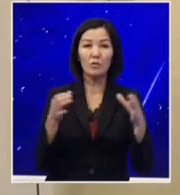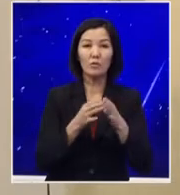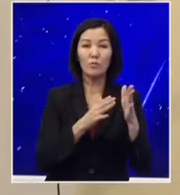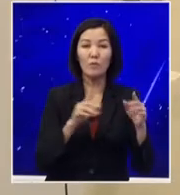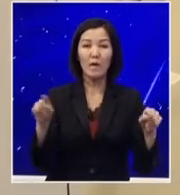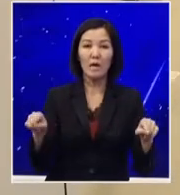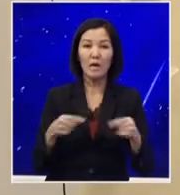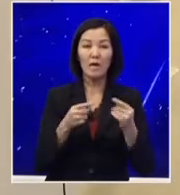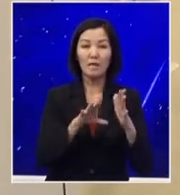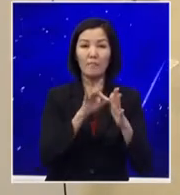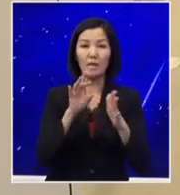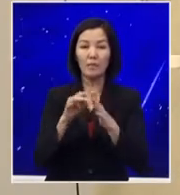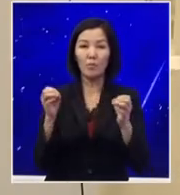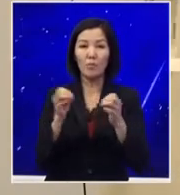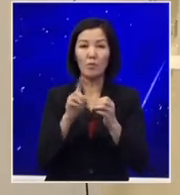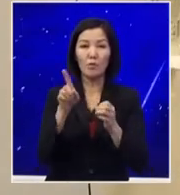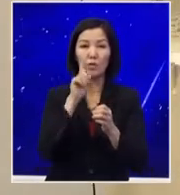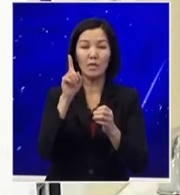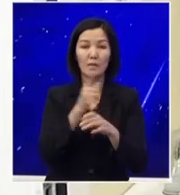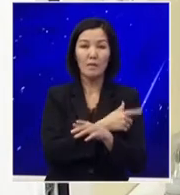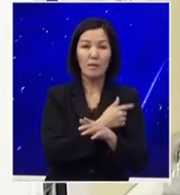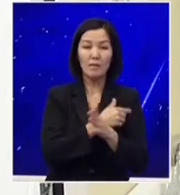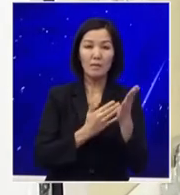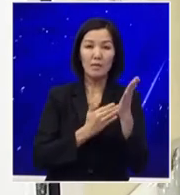қалыптасып жатыр. 10 жас маман медициналық жоғары оқу